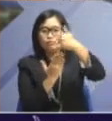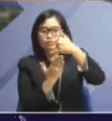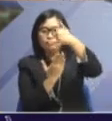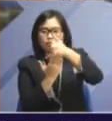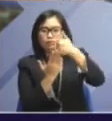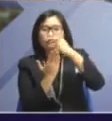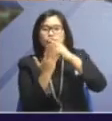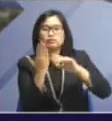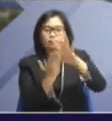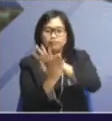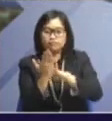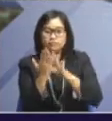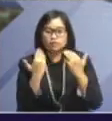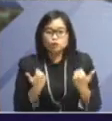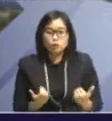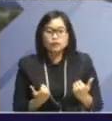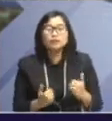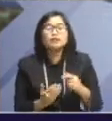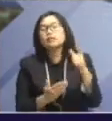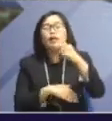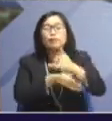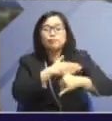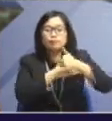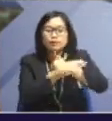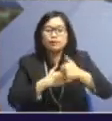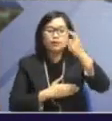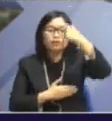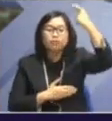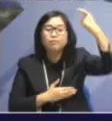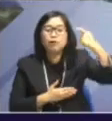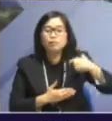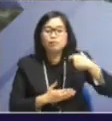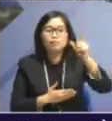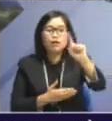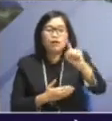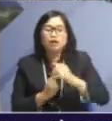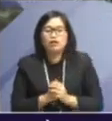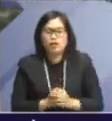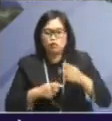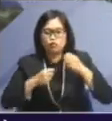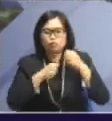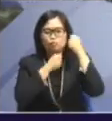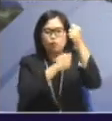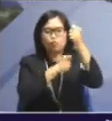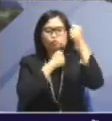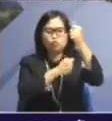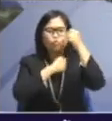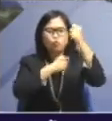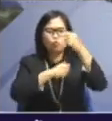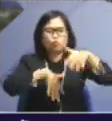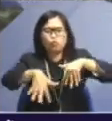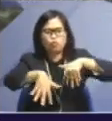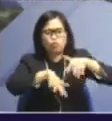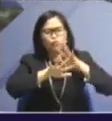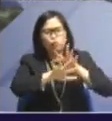ทศเมียนมาค่ะ ปัจจุบันนี้นะสถานการณ์ภายในประเทศเมียนมาคุณศินีนาถคะก็ยังคงมีผู้ชุมนุมออกมาประท้วงกันทุกวัน